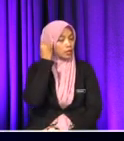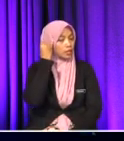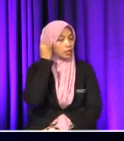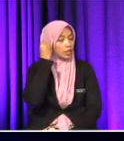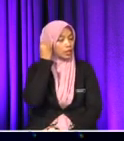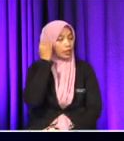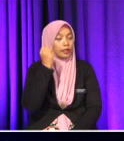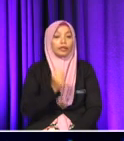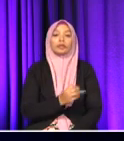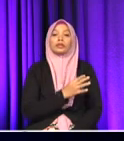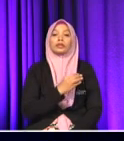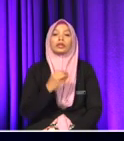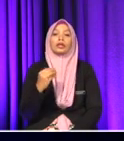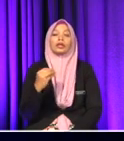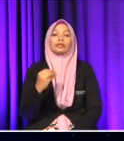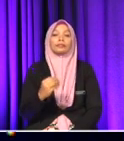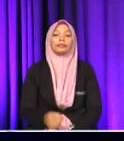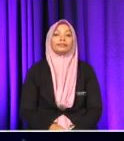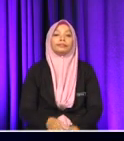dan menunjun